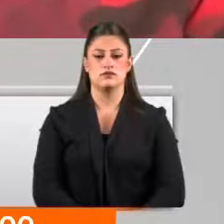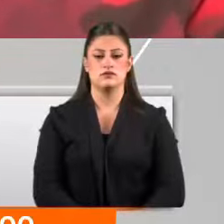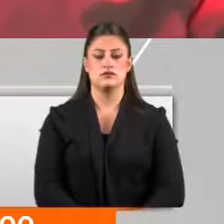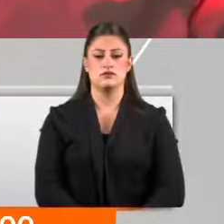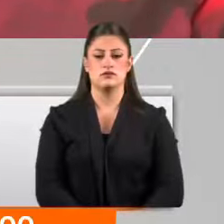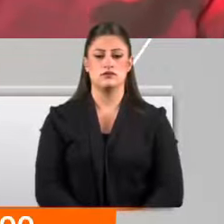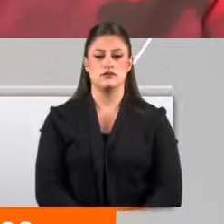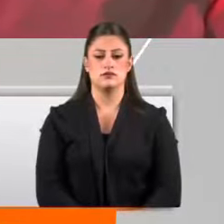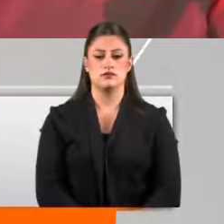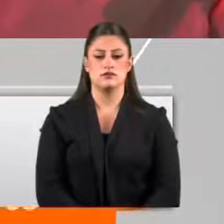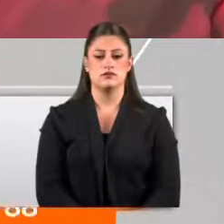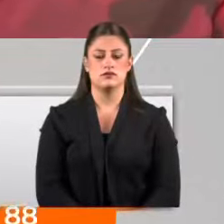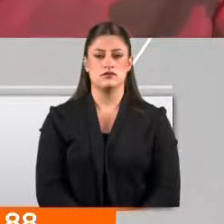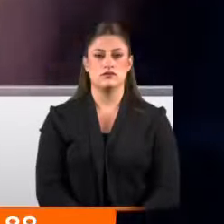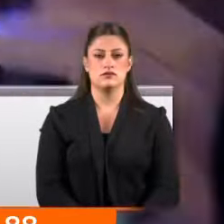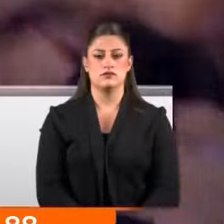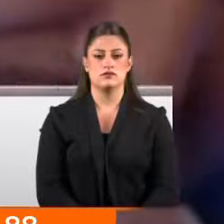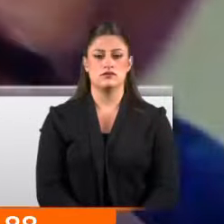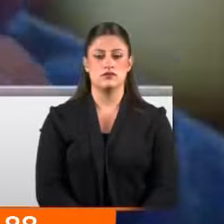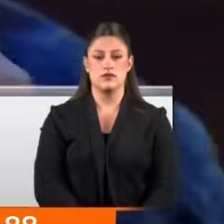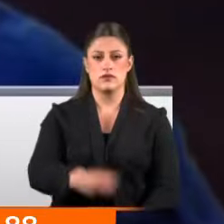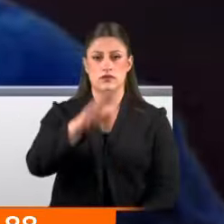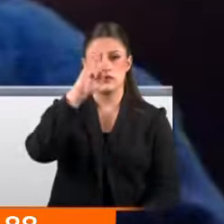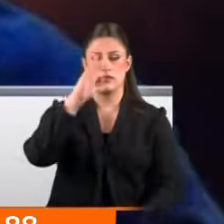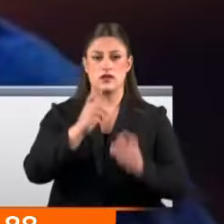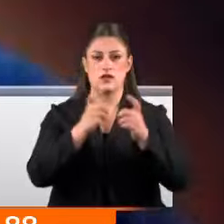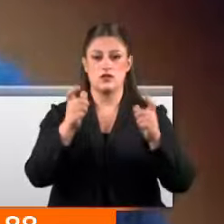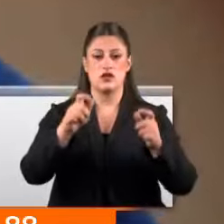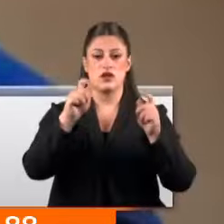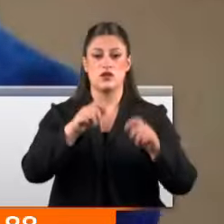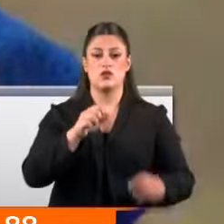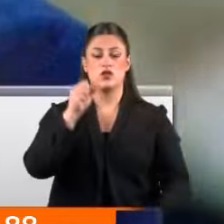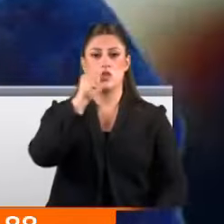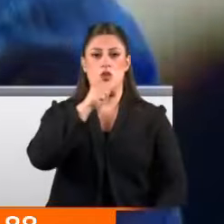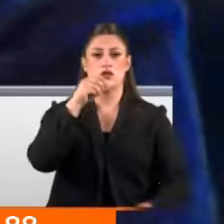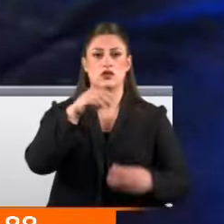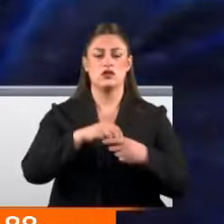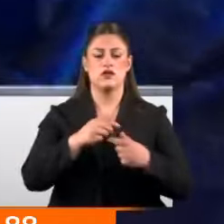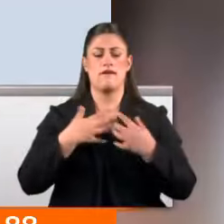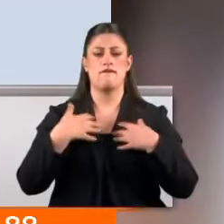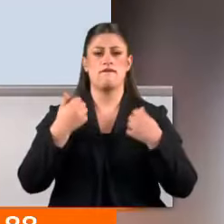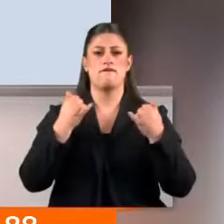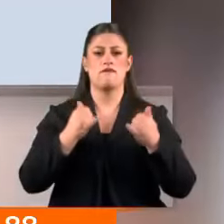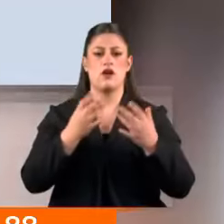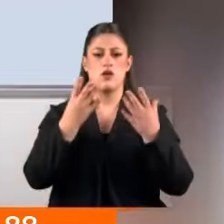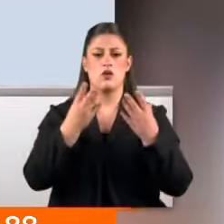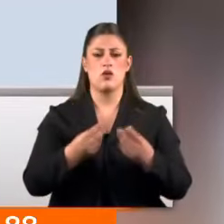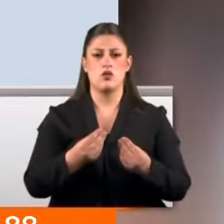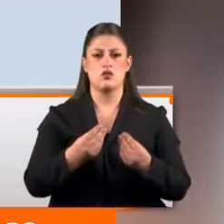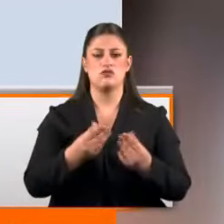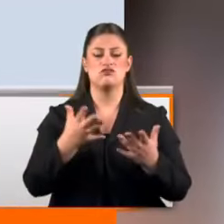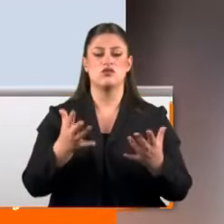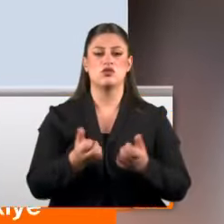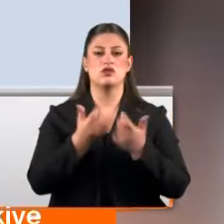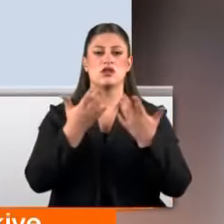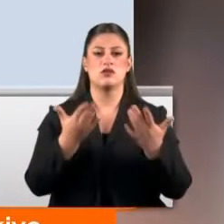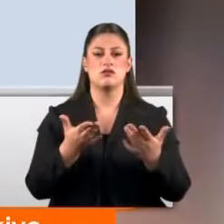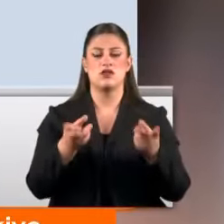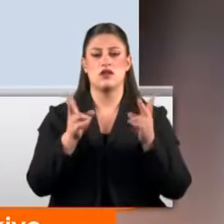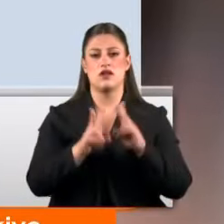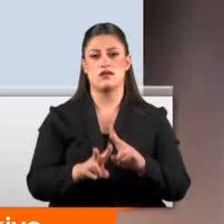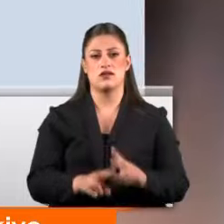sevdiği yer sahnede bu olmuş oldu. İstanbul'da verdiği konser sırasında fenalaşmıştı Metin Arolat. Kurtarılamadı, hayatını